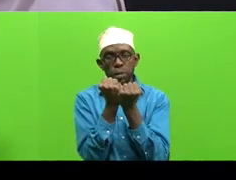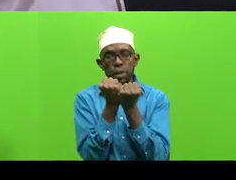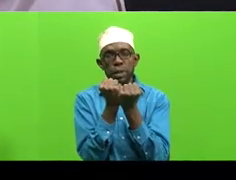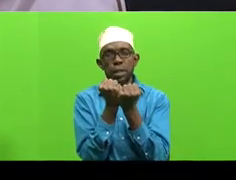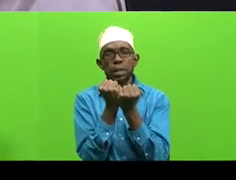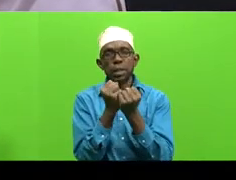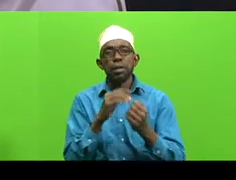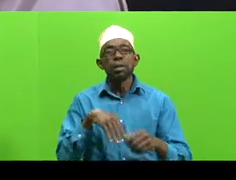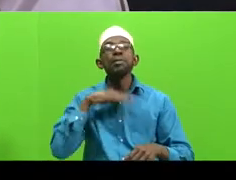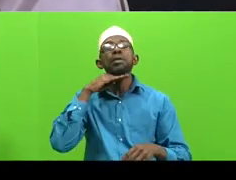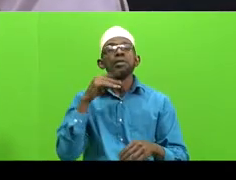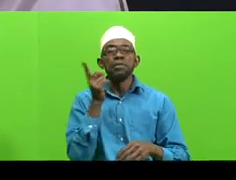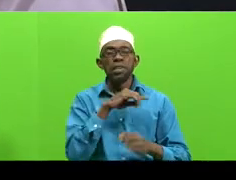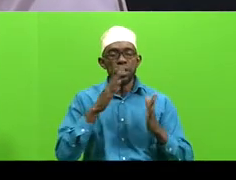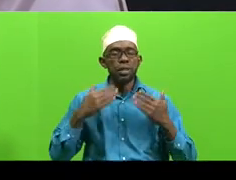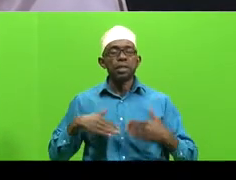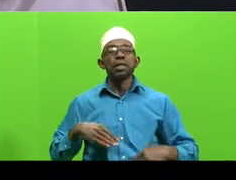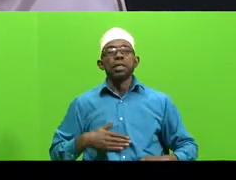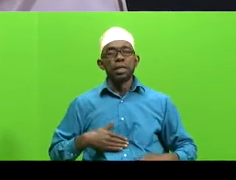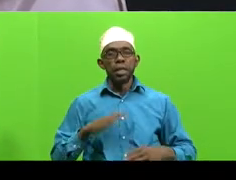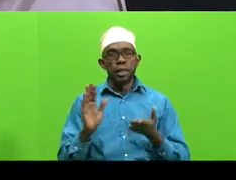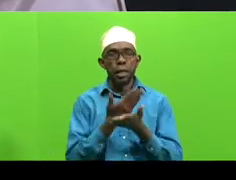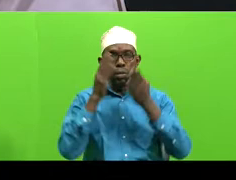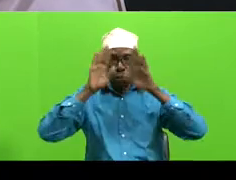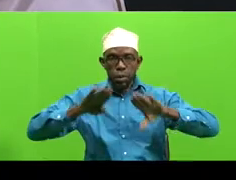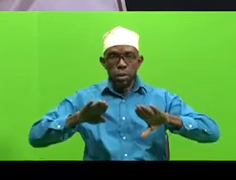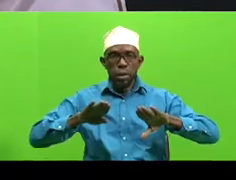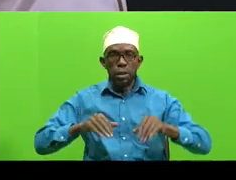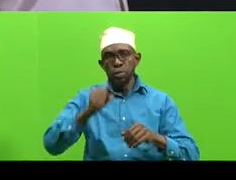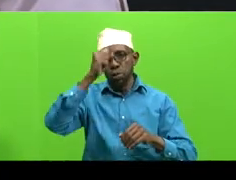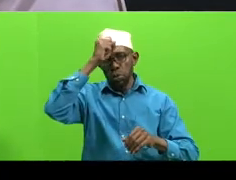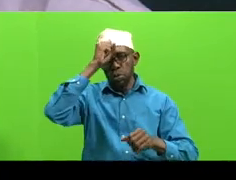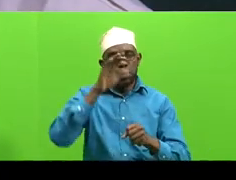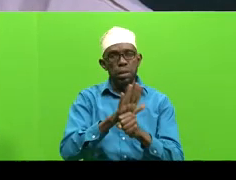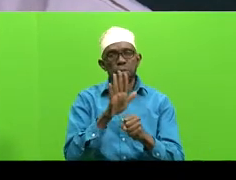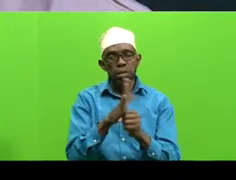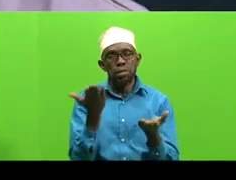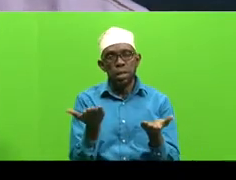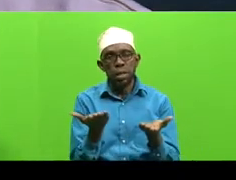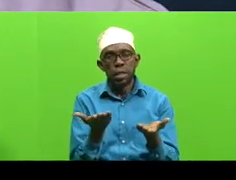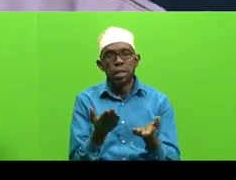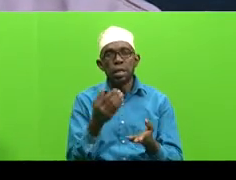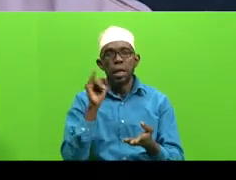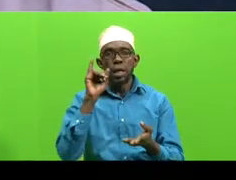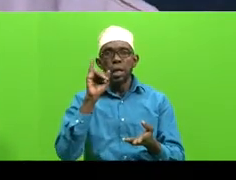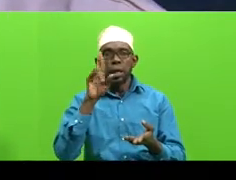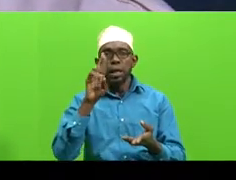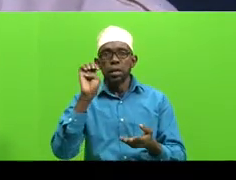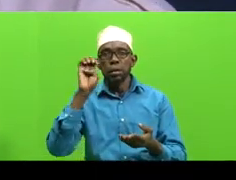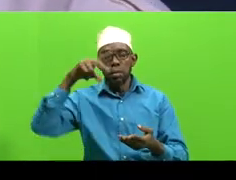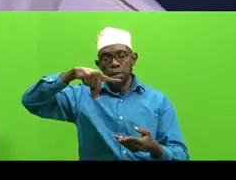Semekana somebody is dead. Na baadhi ya Waislamu pia sisi wapuzi wa hali ya juu, pia umeweka RIP, rest in